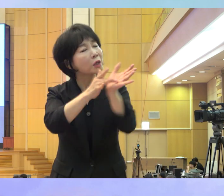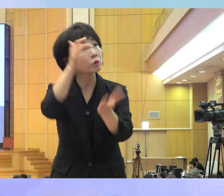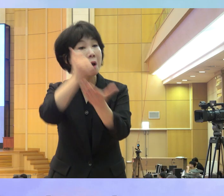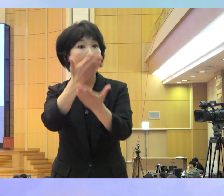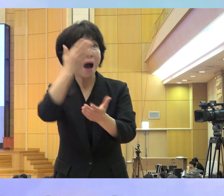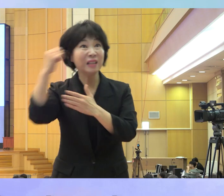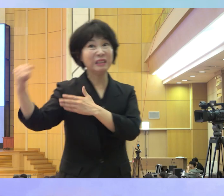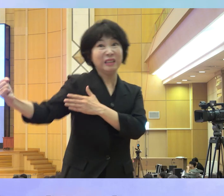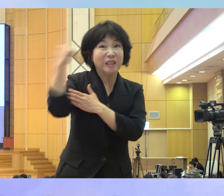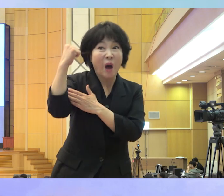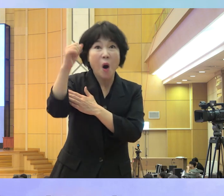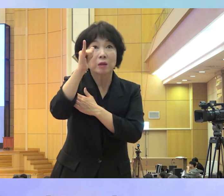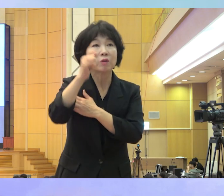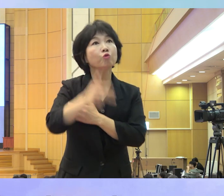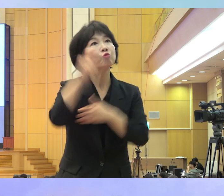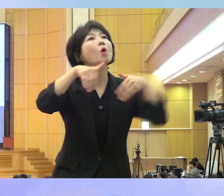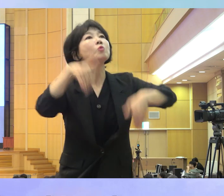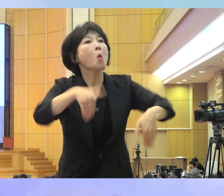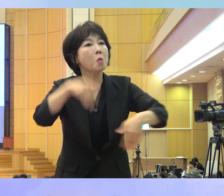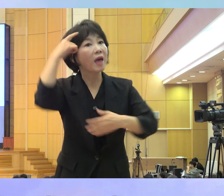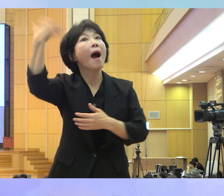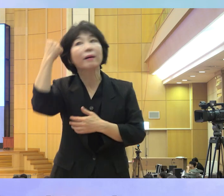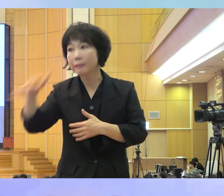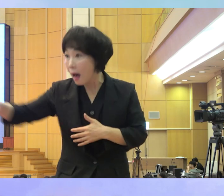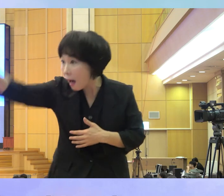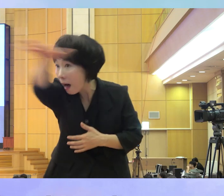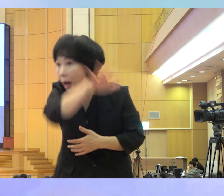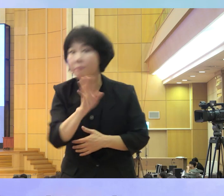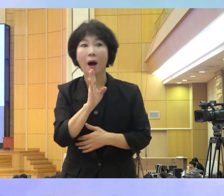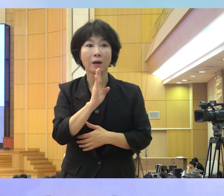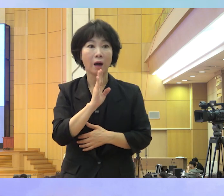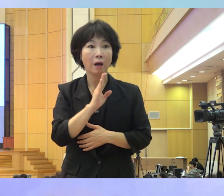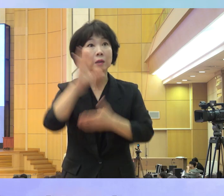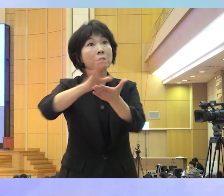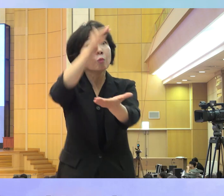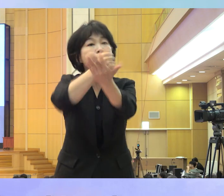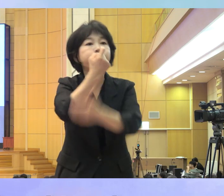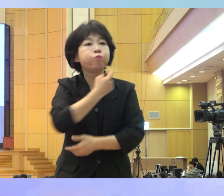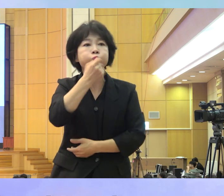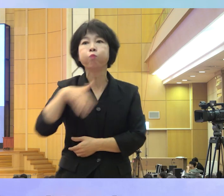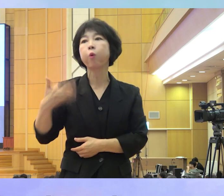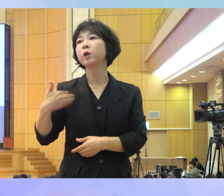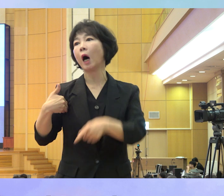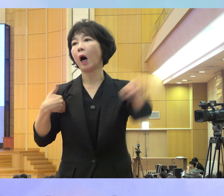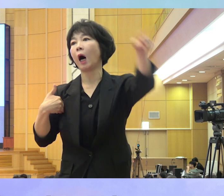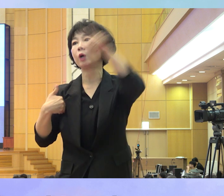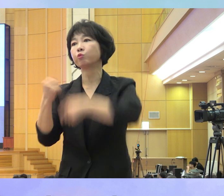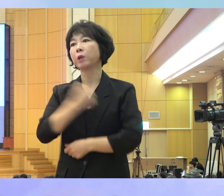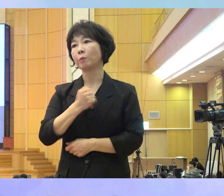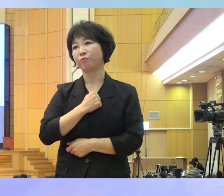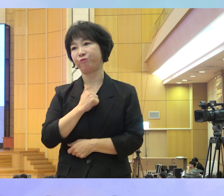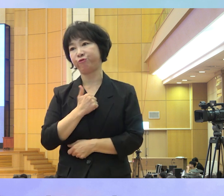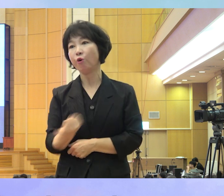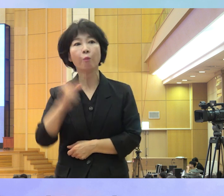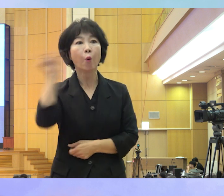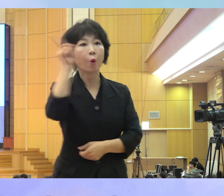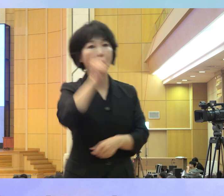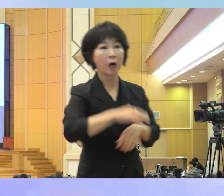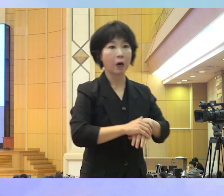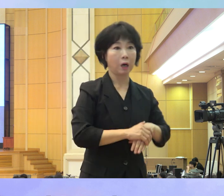예수님을 선지자 정도의 급으로만 알았단 말이에요. 선지자 정도인 줄만 알았단